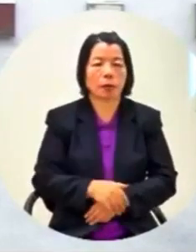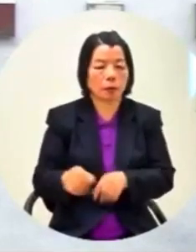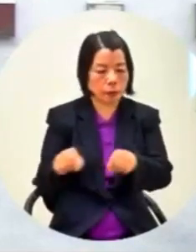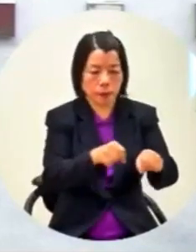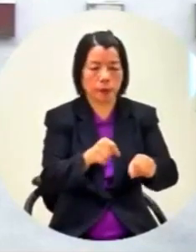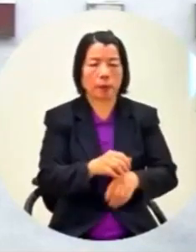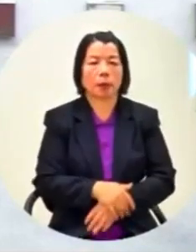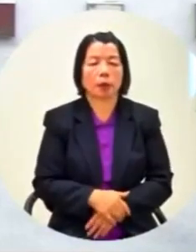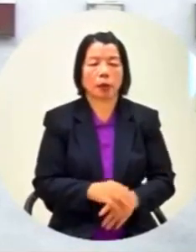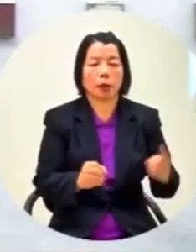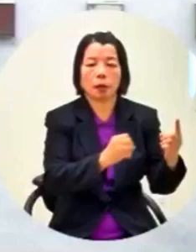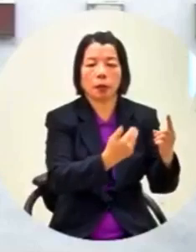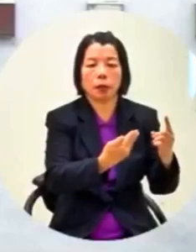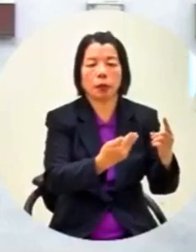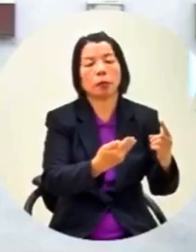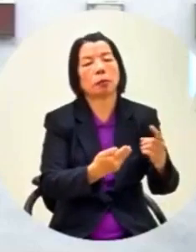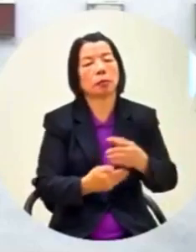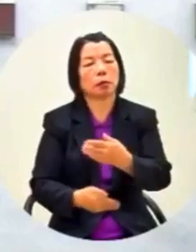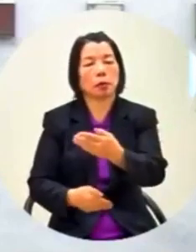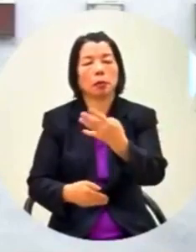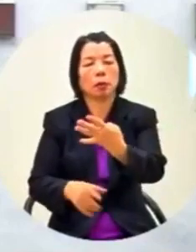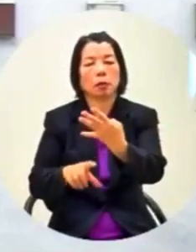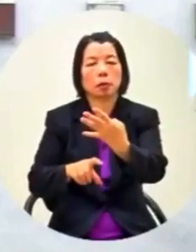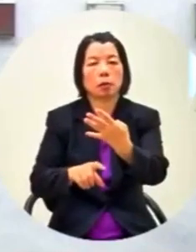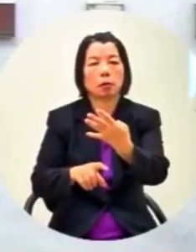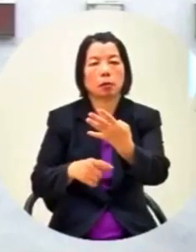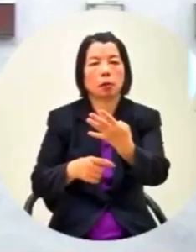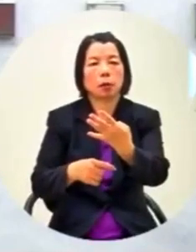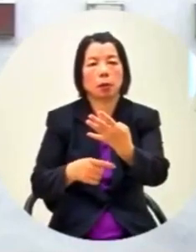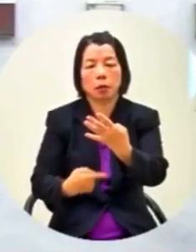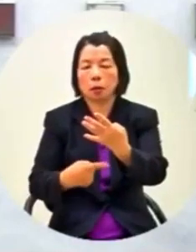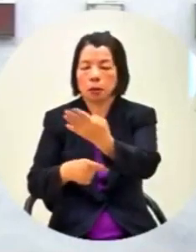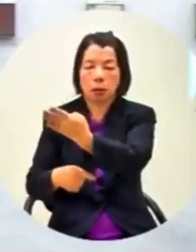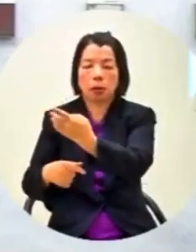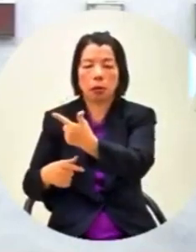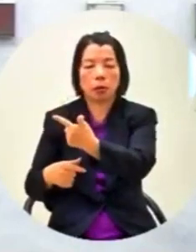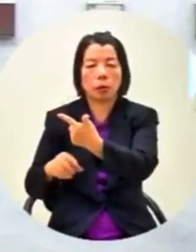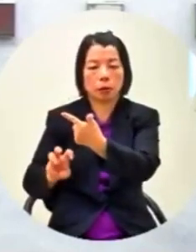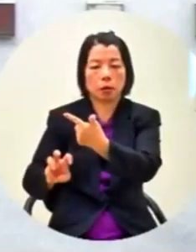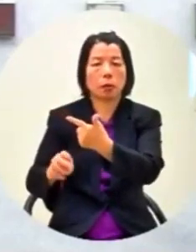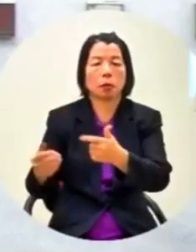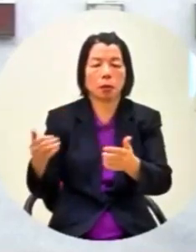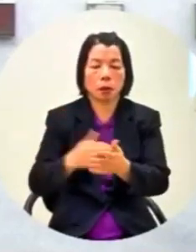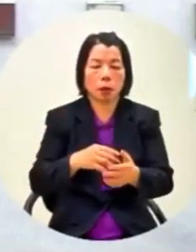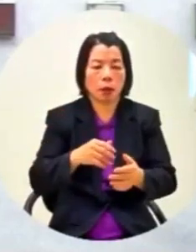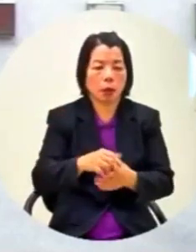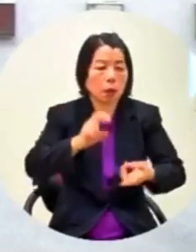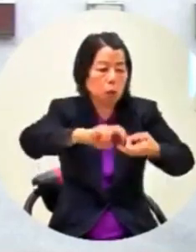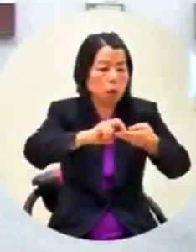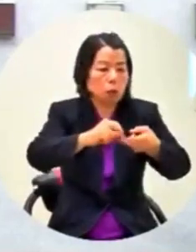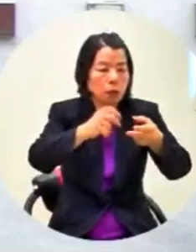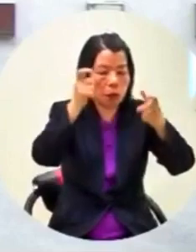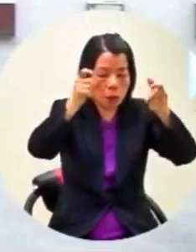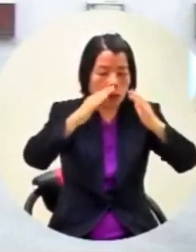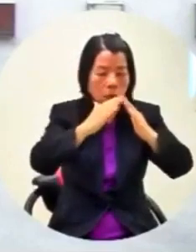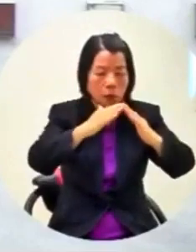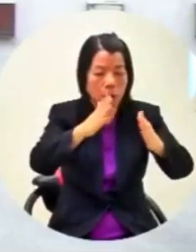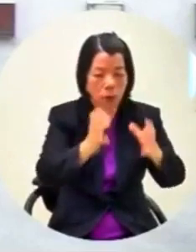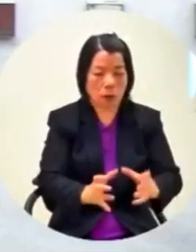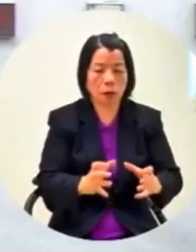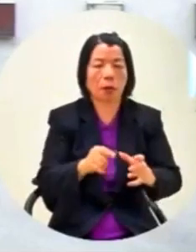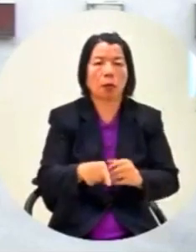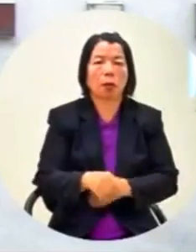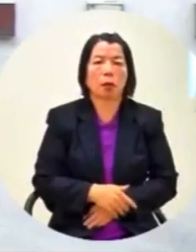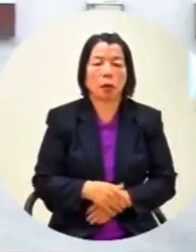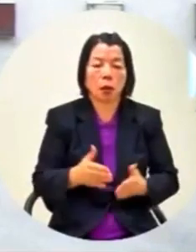从109年4月1日到6月30日。凡是涉及在我们高雄市受新冠肺炎疫情影响的